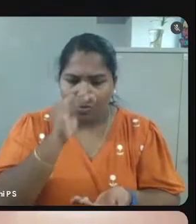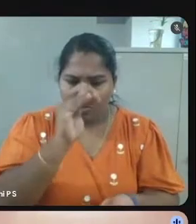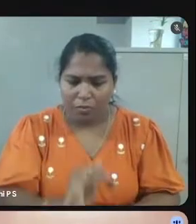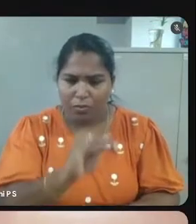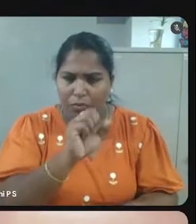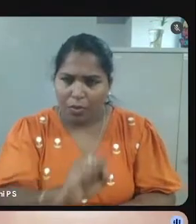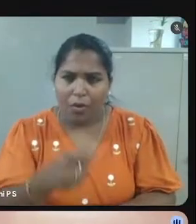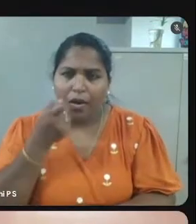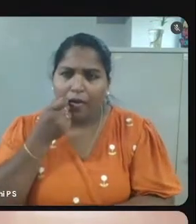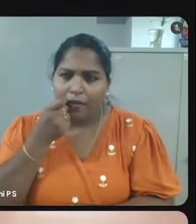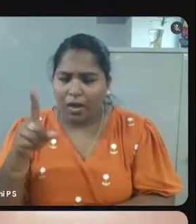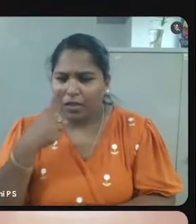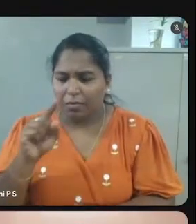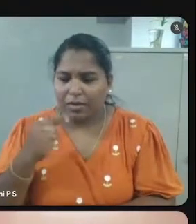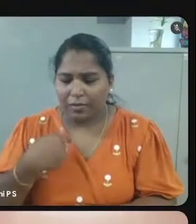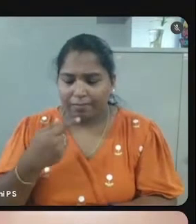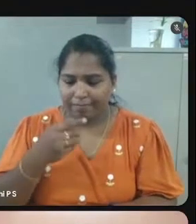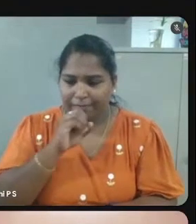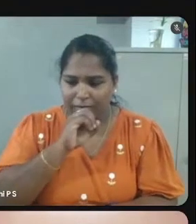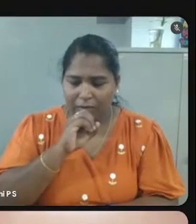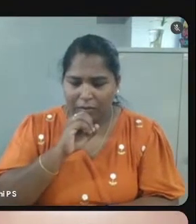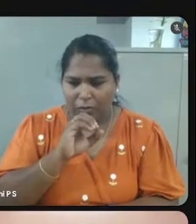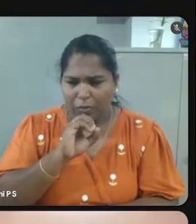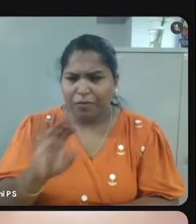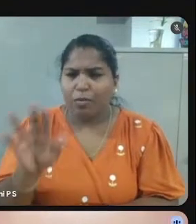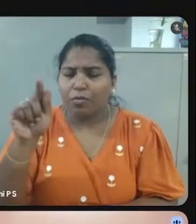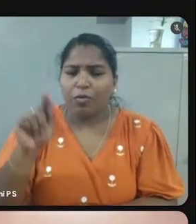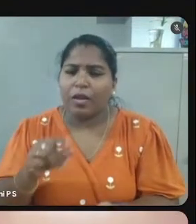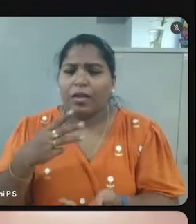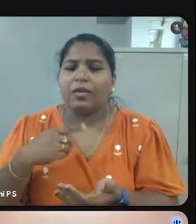ചെയ്യുന്നതിൽ എന്തെങ്കിലും പ്രശ്നം ഉണ്ടാവാൻ സാധ്യതയുണ്ടോ?